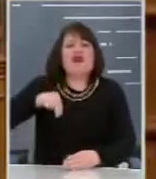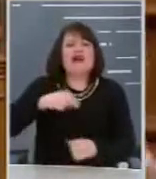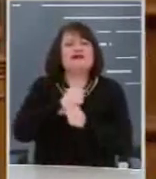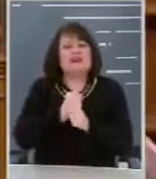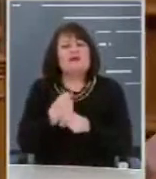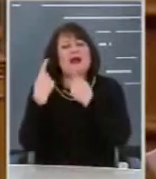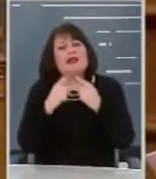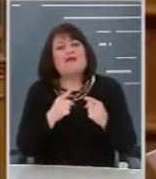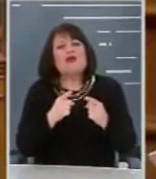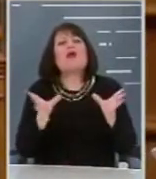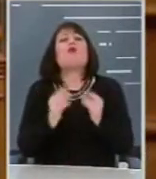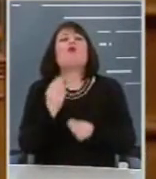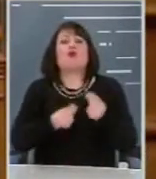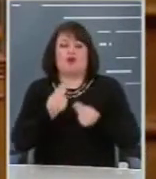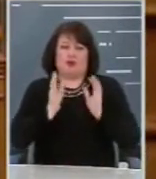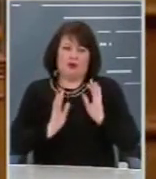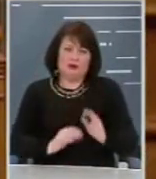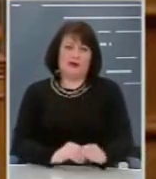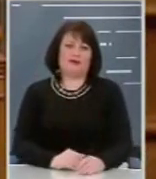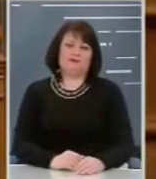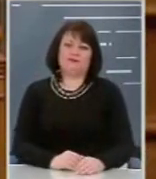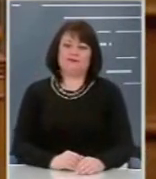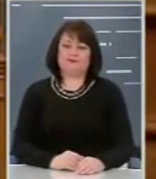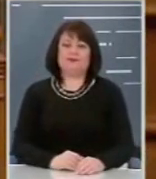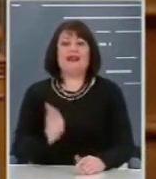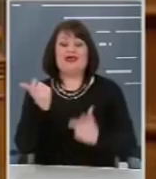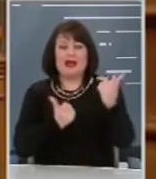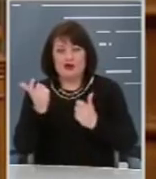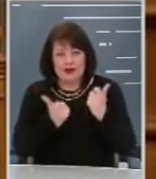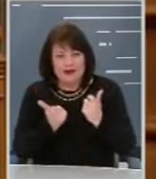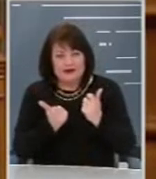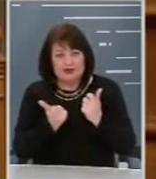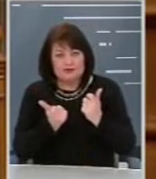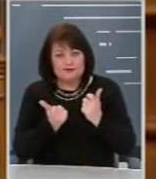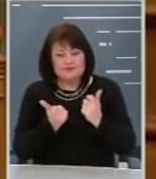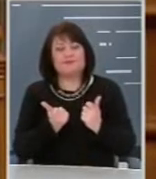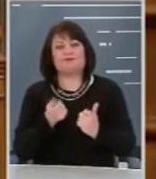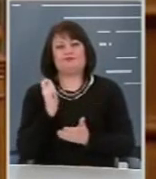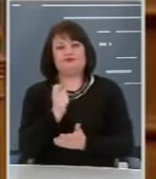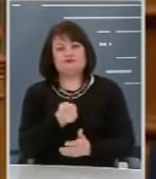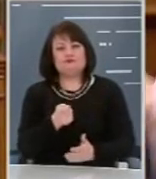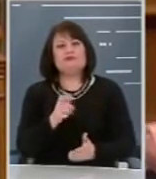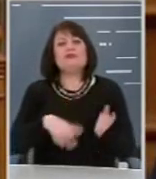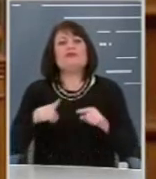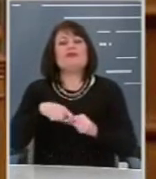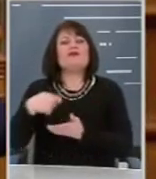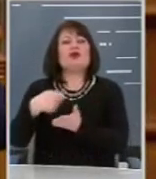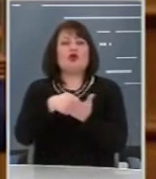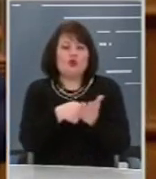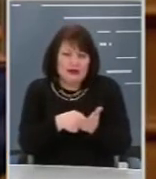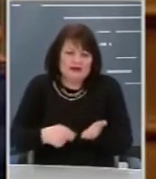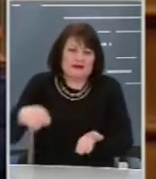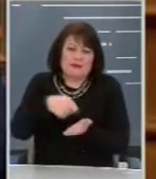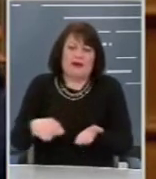δεν τα υπολογίζουμε αυτά. Τα θεσμικά λεφτά που παίρνατε από δάνεια, λεφτά που πληρώνουν σήμερα οι Έλληνες φορολογούμενοι στις